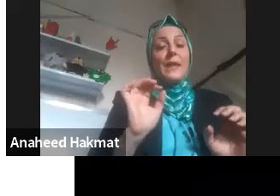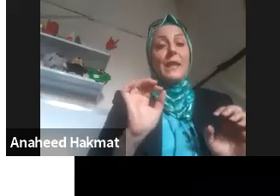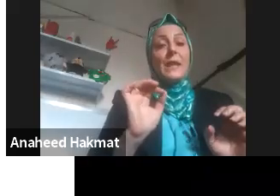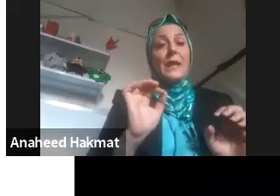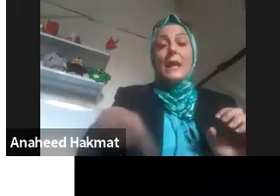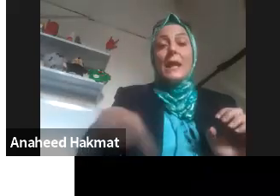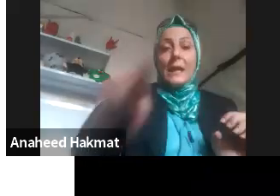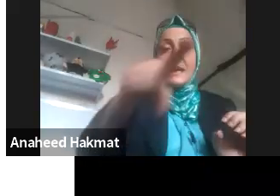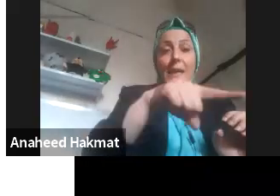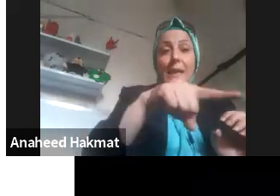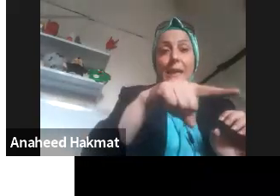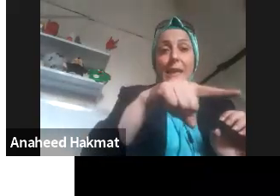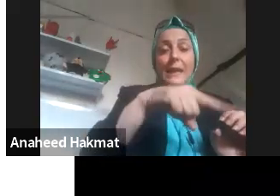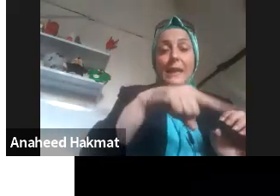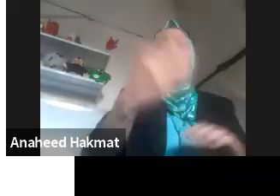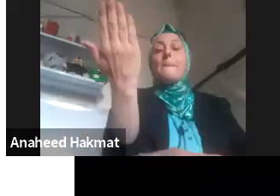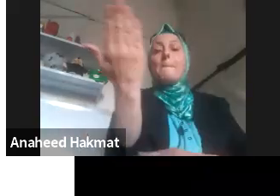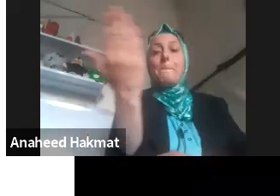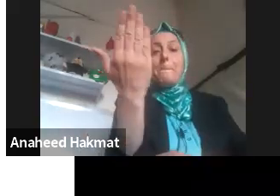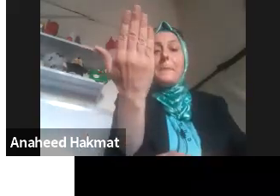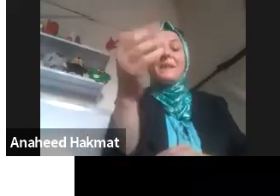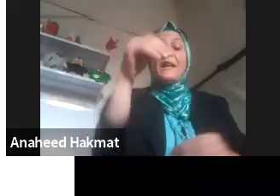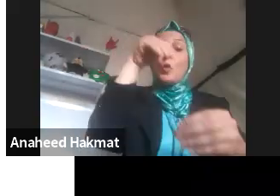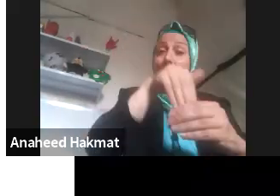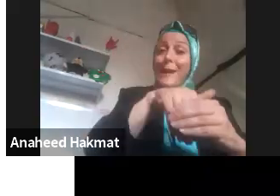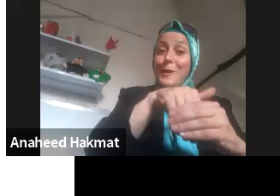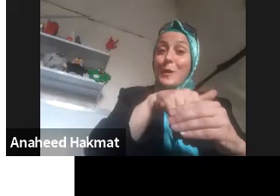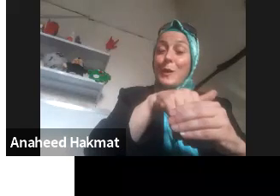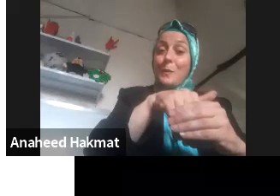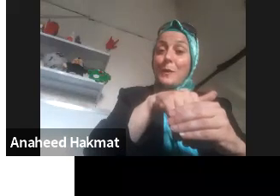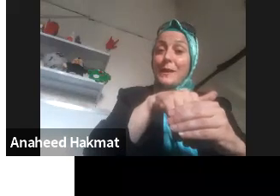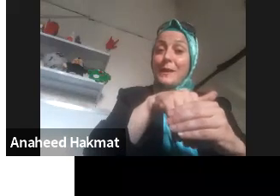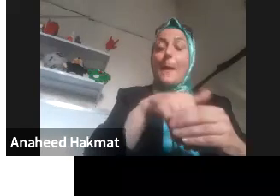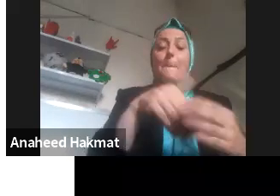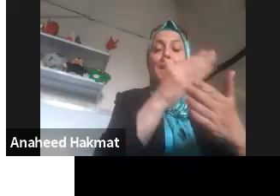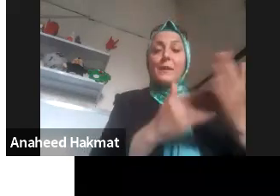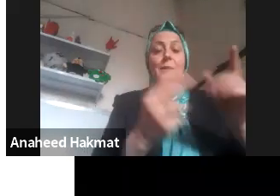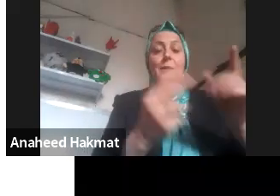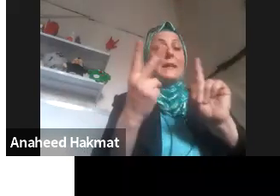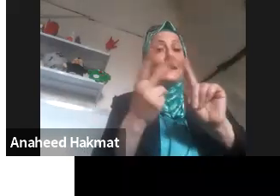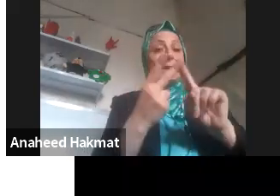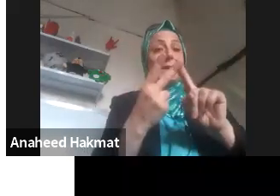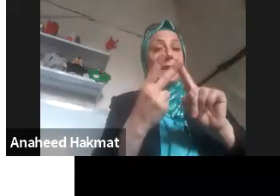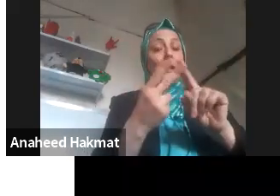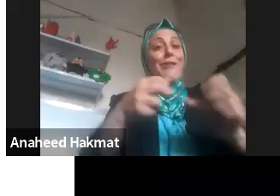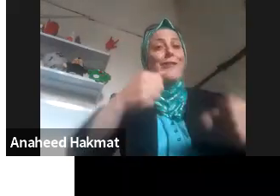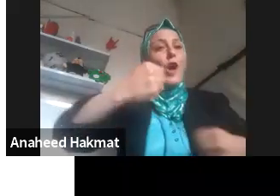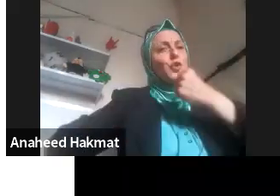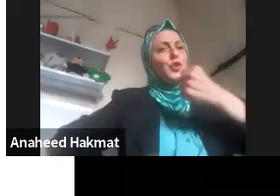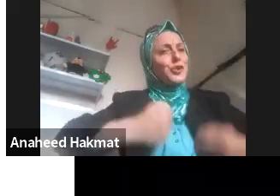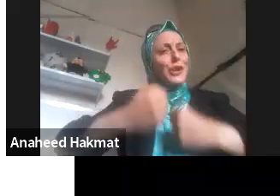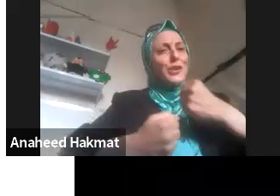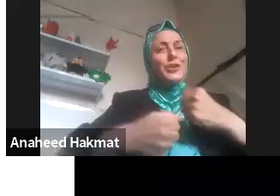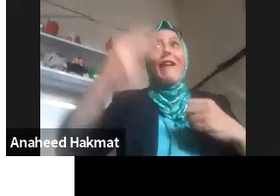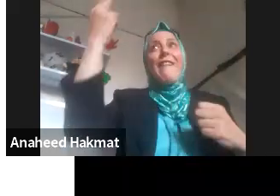العاملين للمدارس، وكذلك يتضمن في القسم الثاني موارد لأنشطة فنية